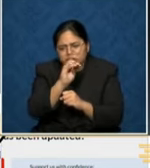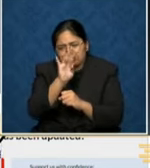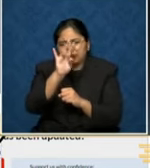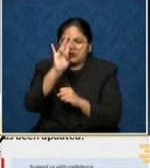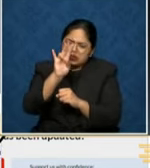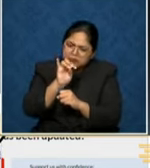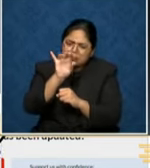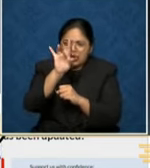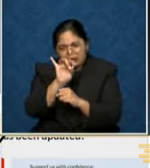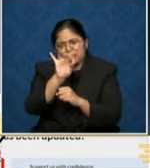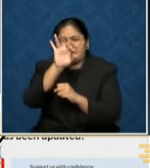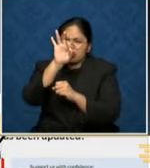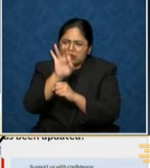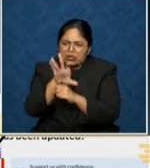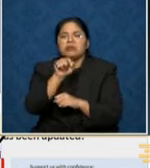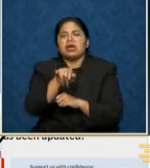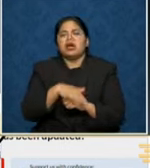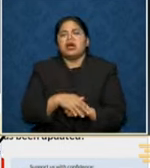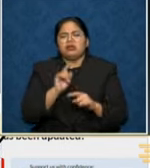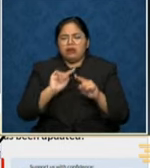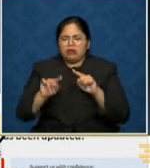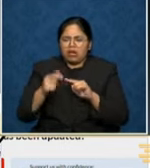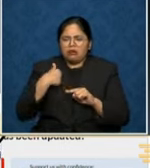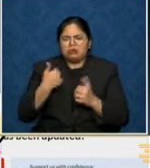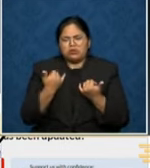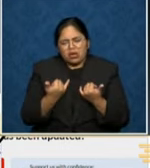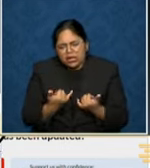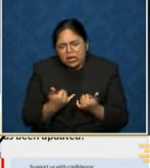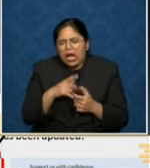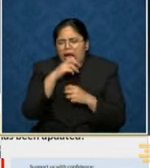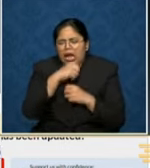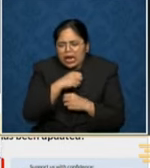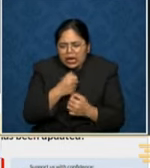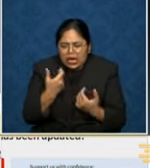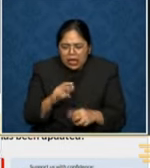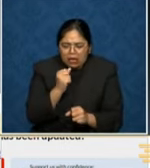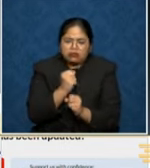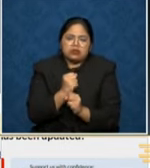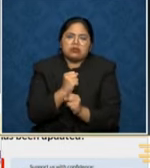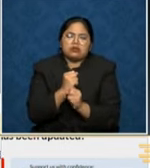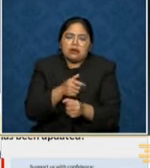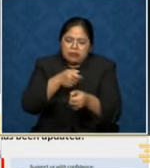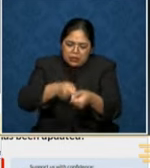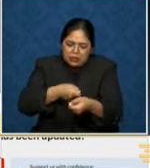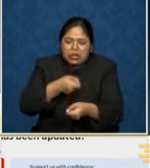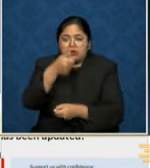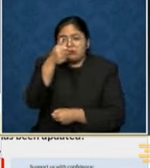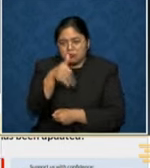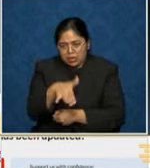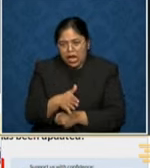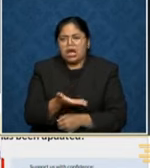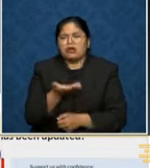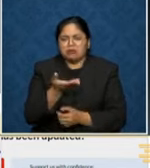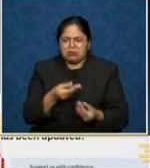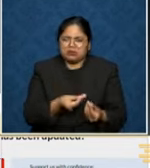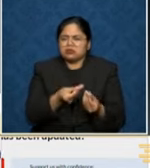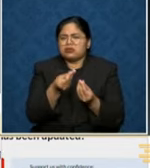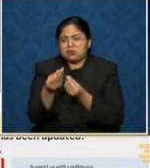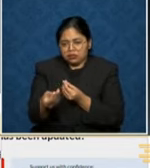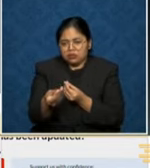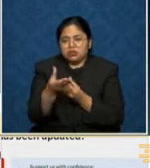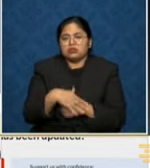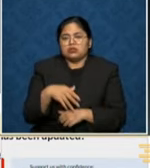90เขาไม่อยากทำภาคเกษตรเขามีปัญญาทำแล้วหมดแรงแล้วเขาต้องการเอาคืนสปก.คืนในทะเบียนคือสปก.